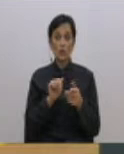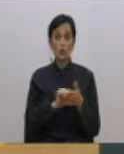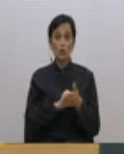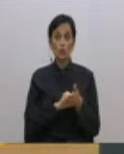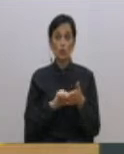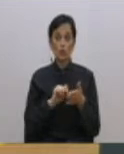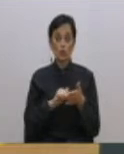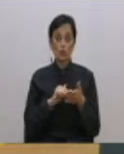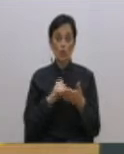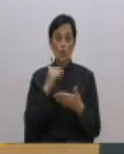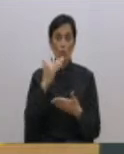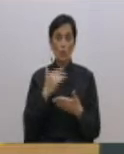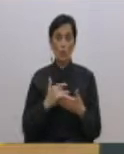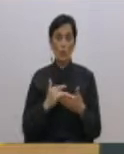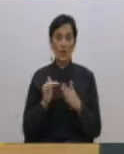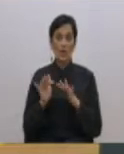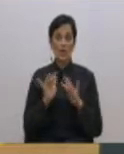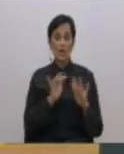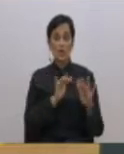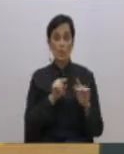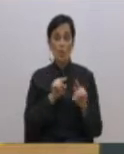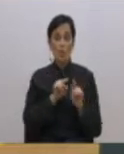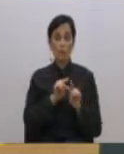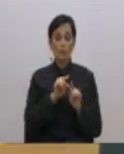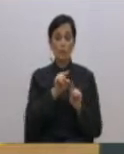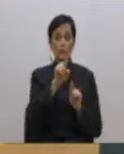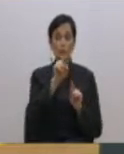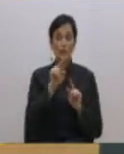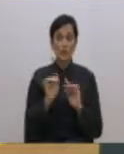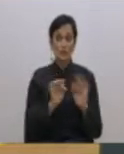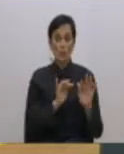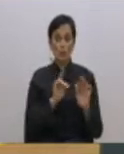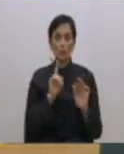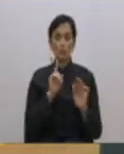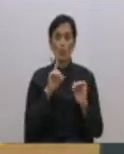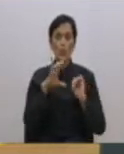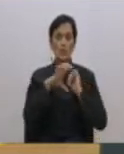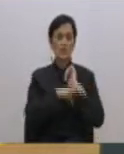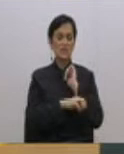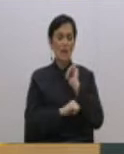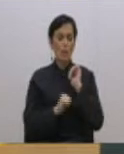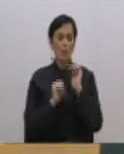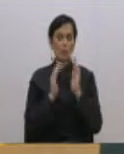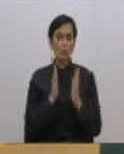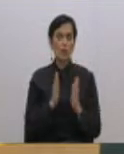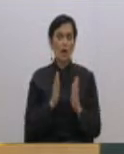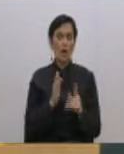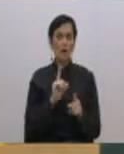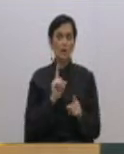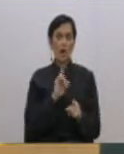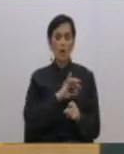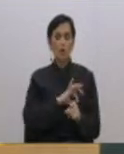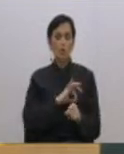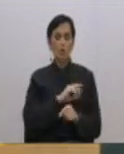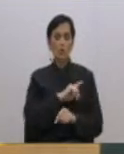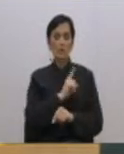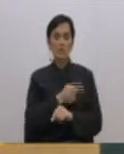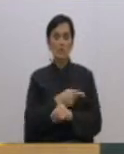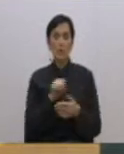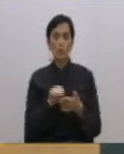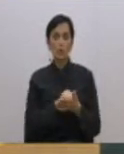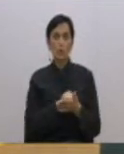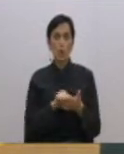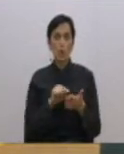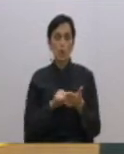დოკუმენტაცია, რომელიც იმოძრავებს ასეთ ქსელში, იქ არ იყო საბოლოოდ განსაზღვრული რა იურიდიული ძალის მქონე დოკუმენტთან